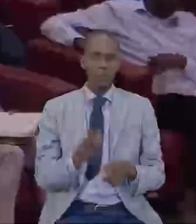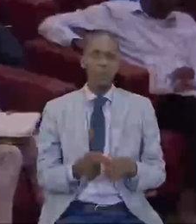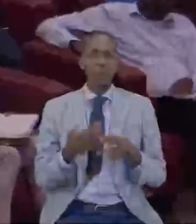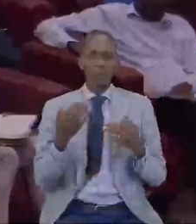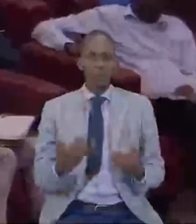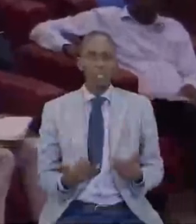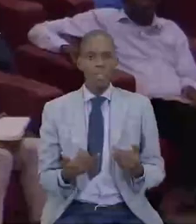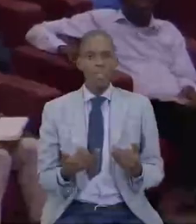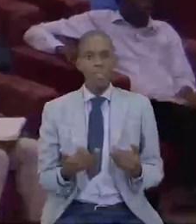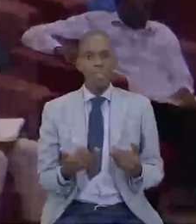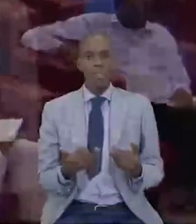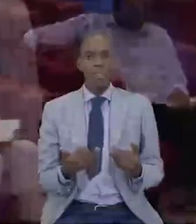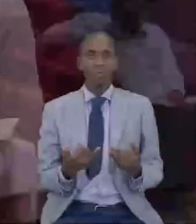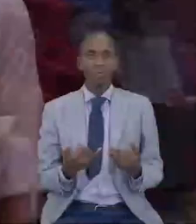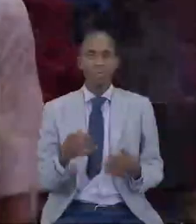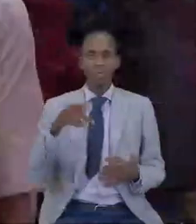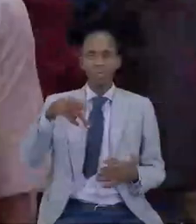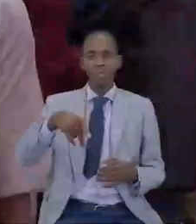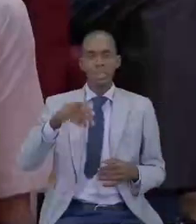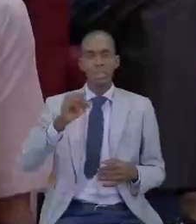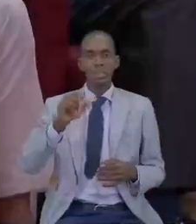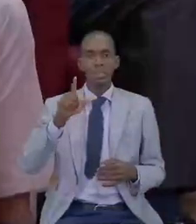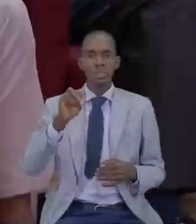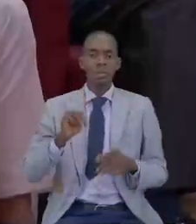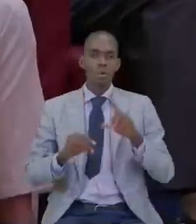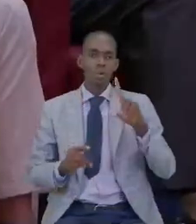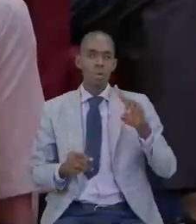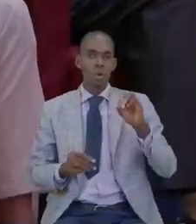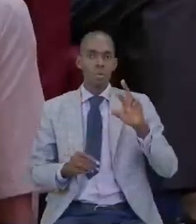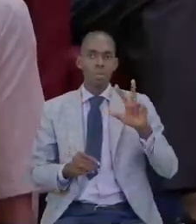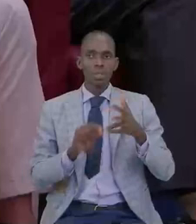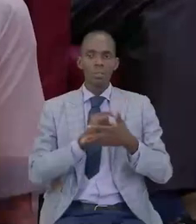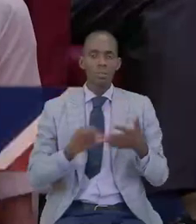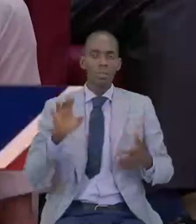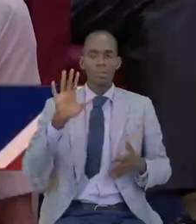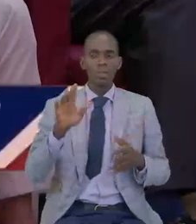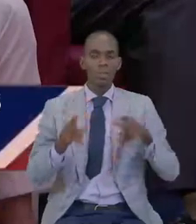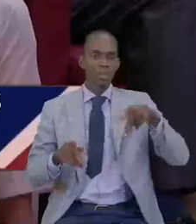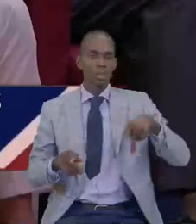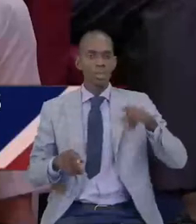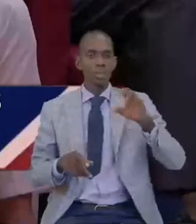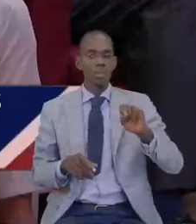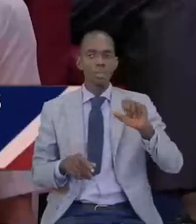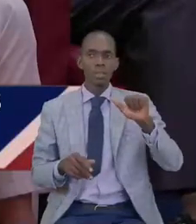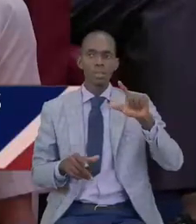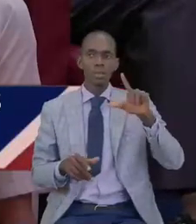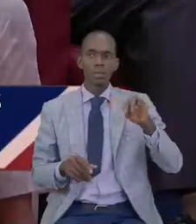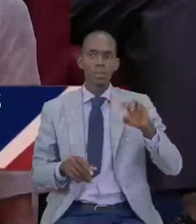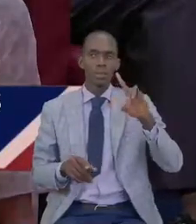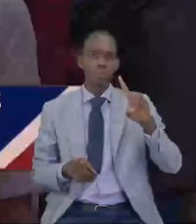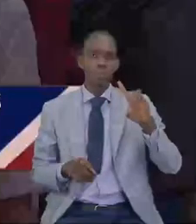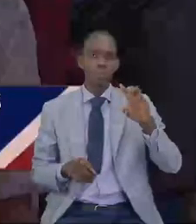venons maintenant, psaume 103, verset 5. Psaume 103, verset